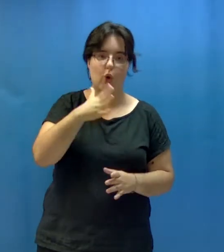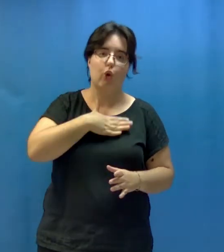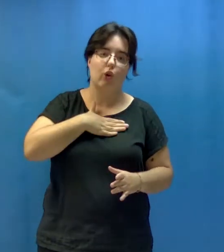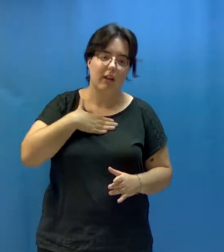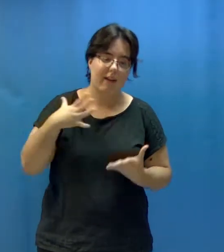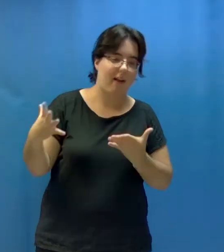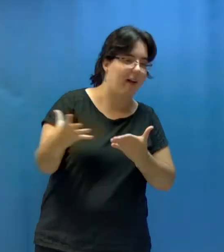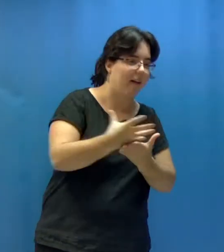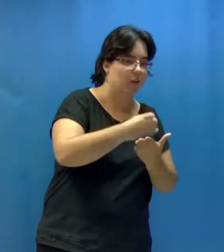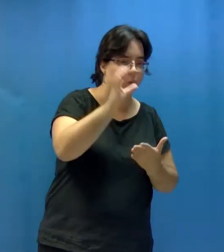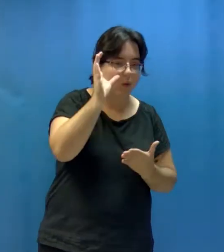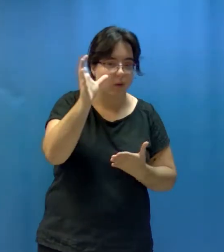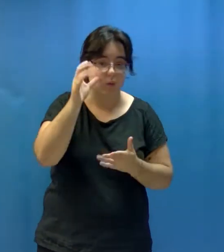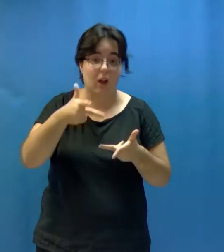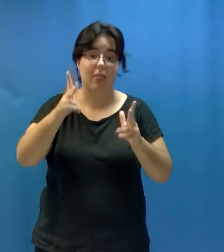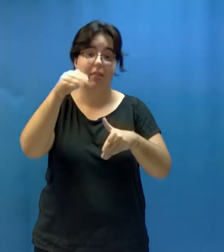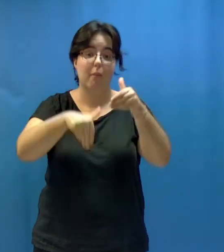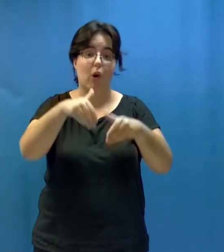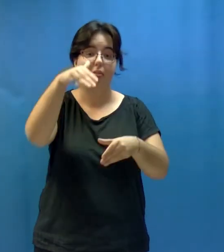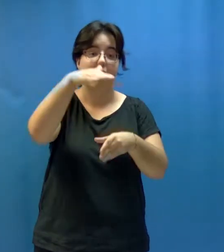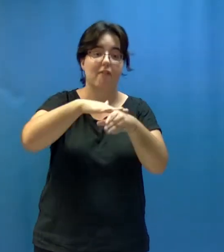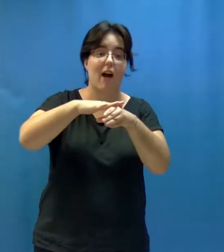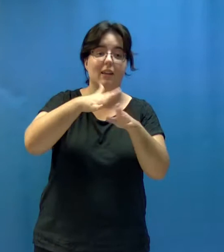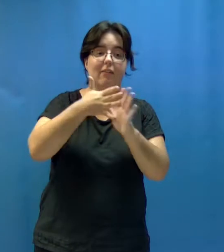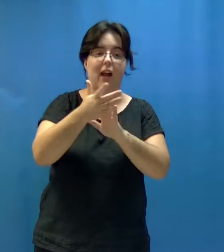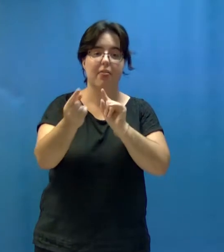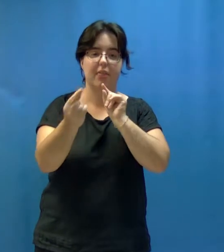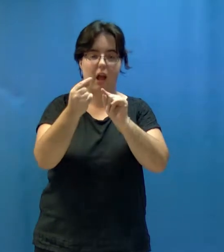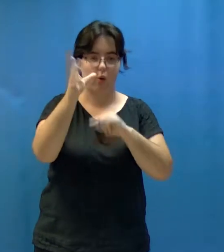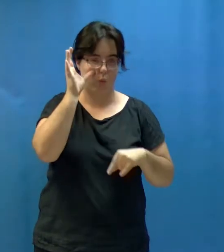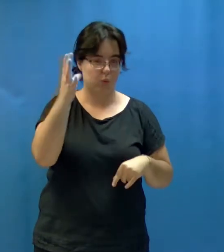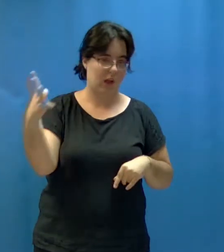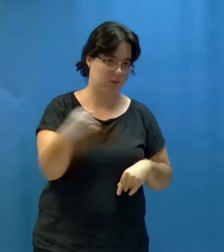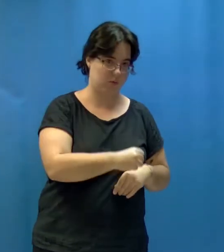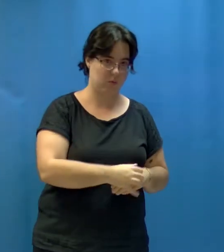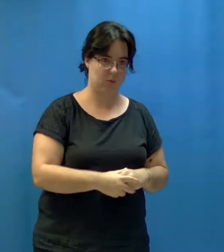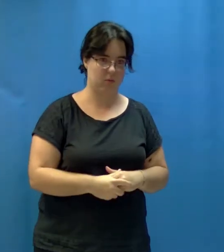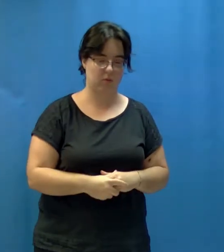escucharnos. Es la base de la democracia, escuchar y dialogar. Señor Vidal.